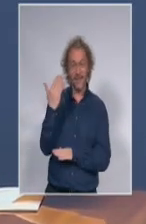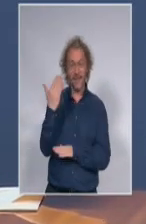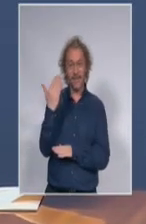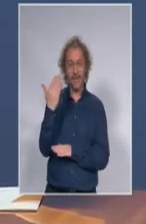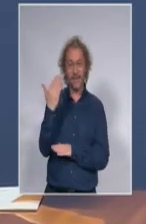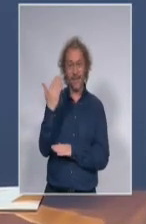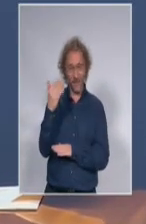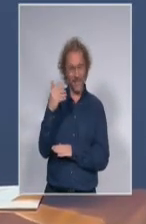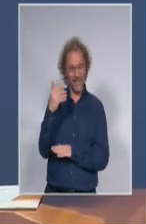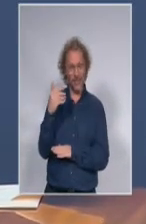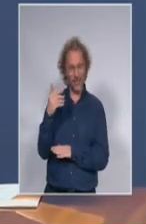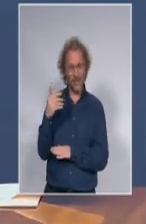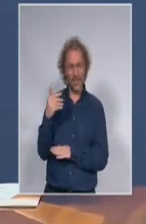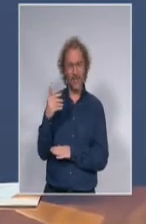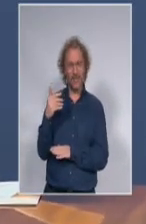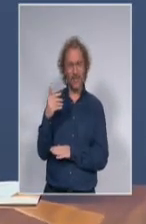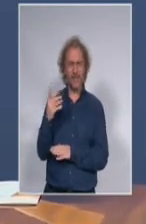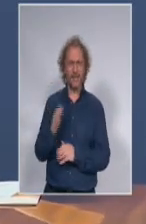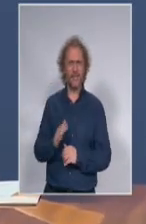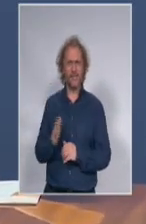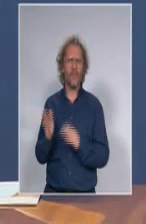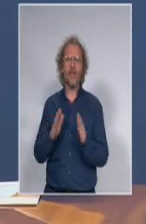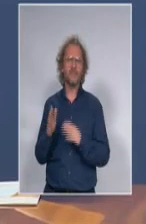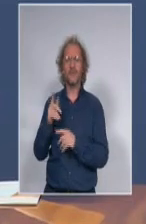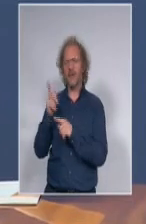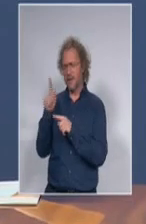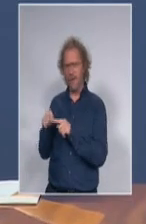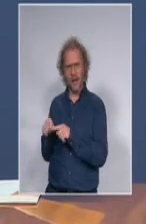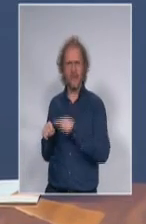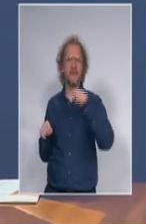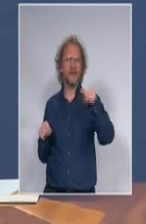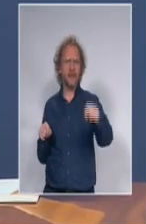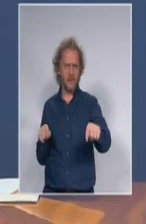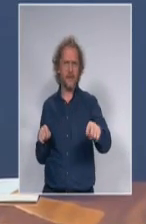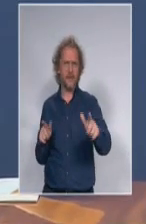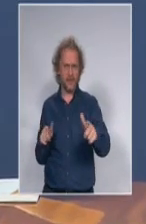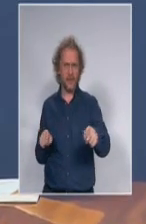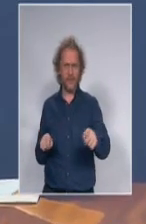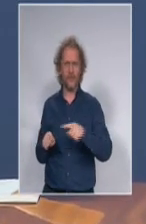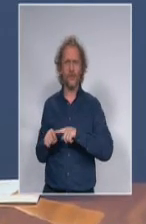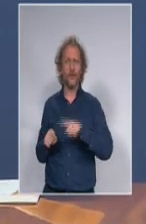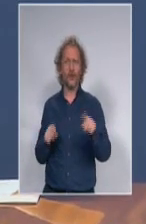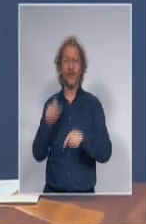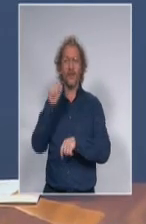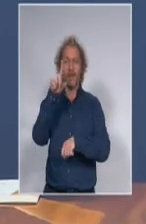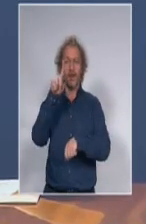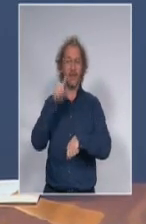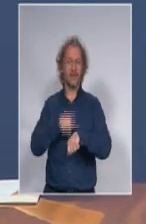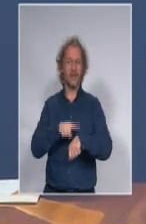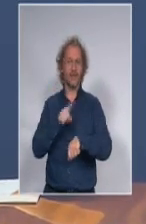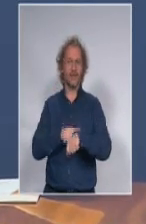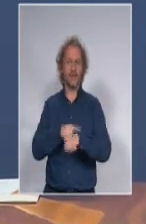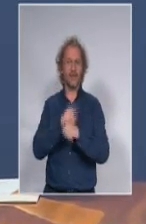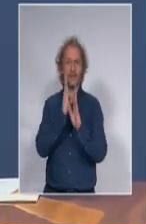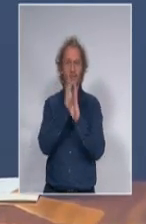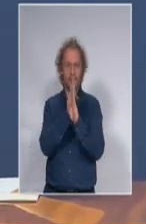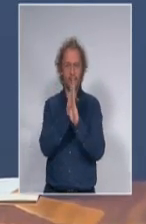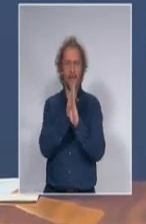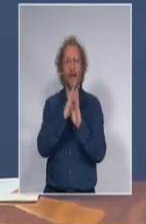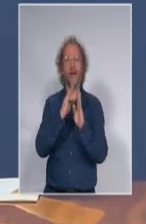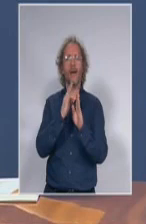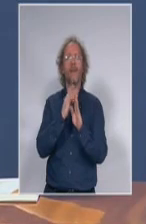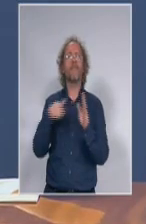međugradskih autobusa, međugradskih vozova moraju da budu do 12 sati sutra, ako je, se ne varam, takva je odluka.